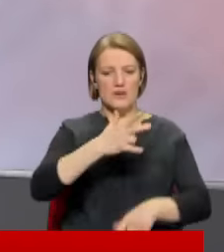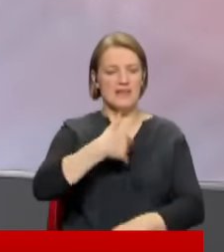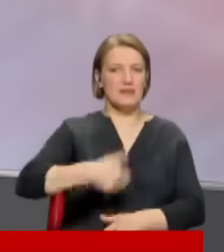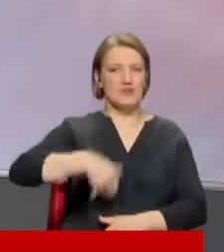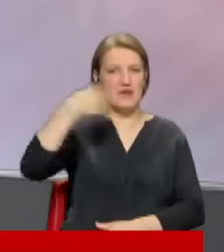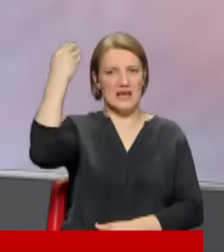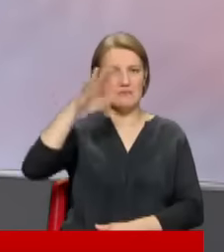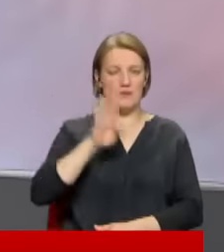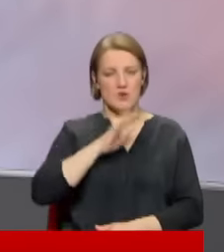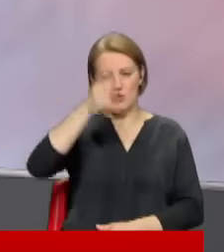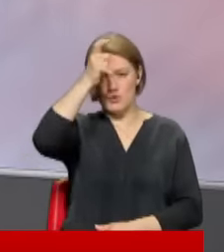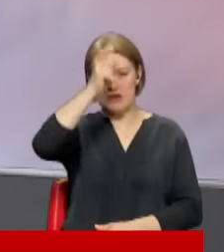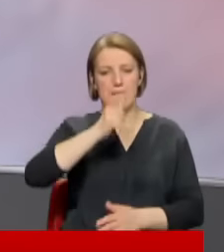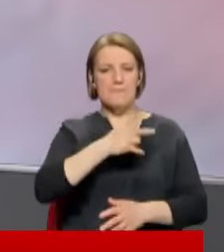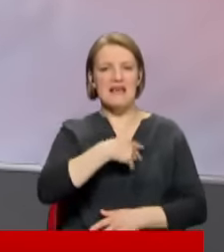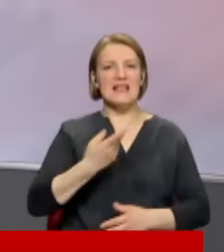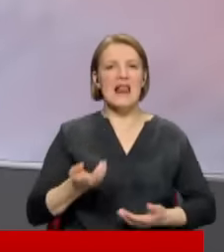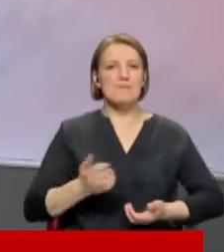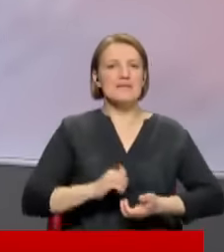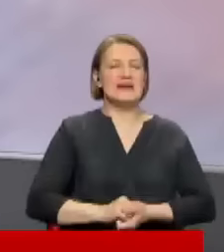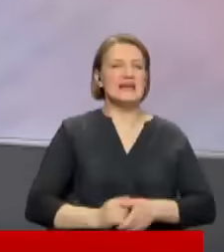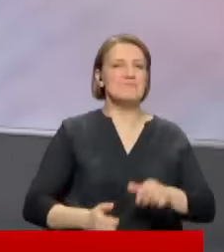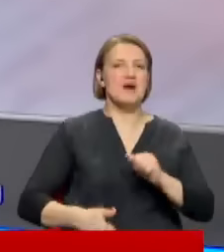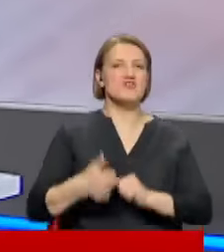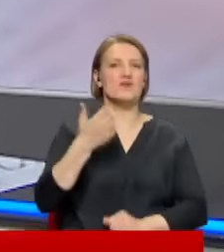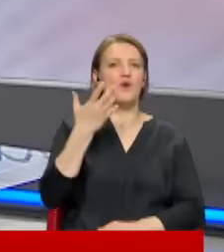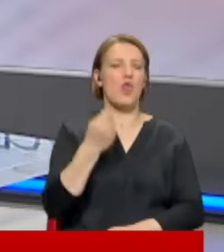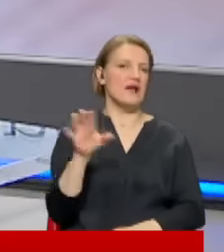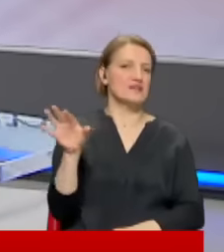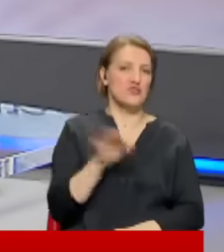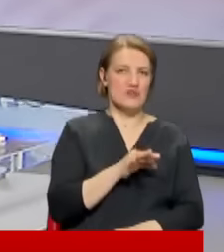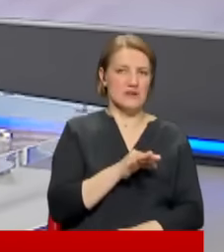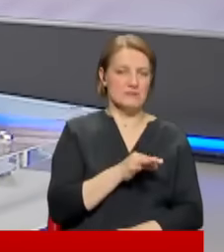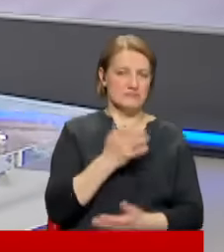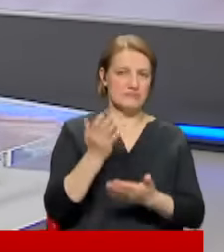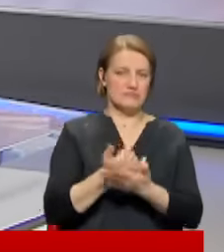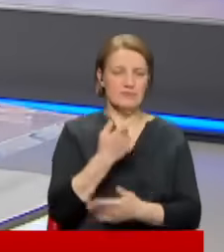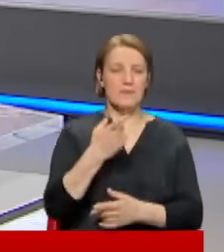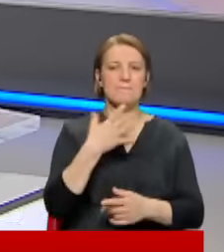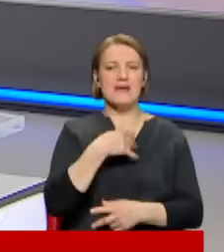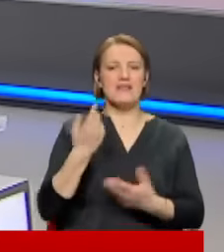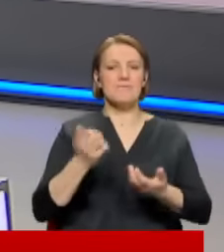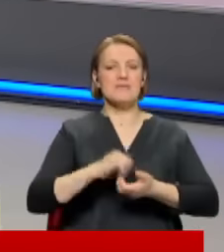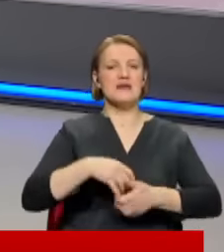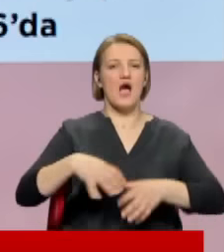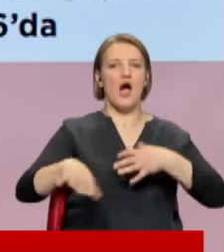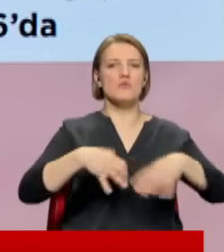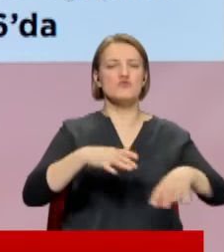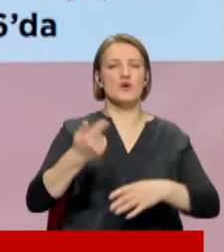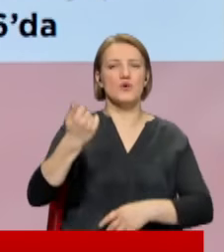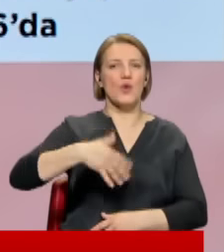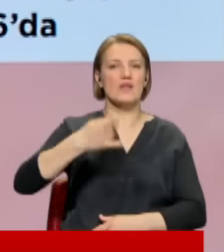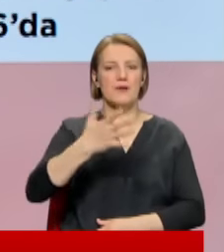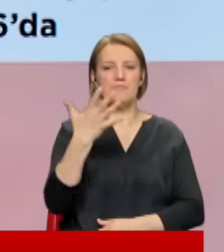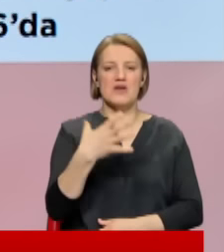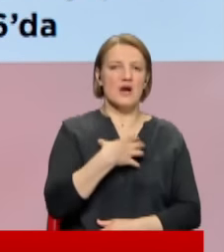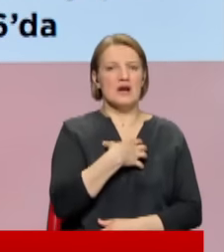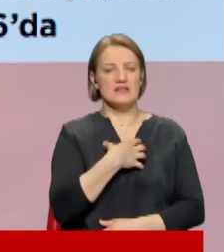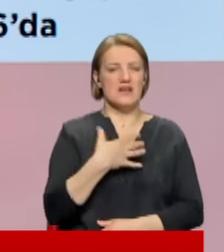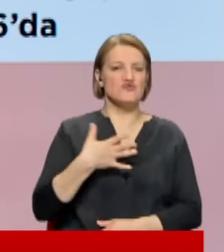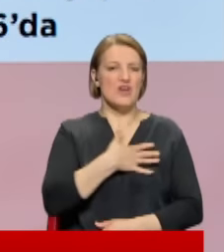Ekrem İmamoğlu Türkiye Belediyeler Birliği Başkanı olarak seçildi. Belediyeler Birliği'nde yaşanan ayrımcılık yönetimin 5